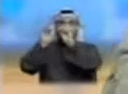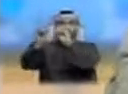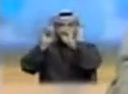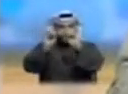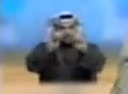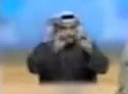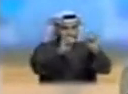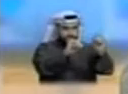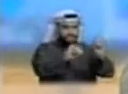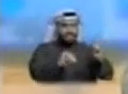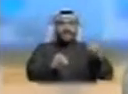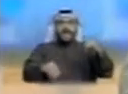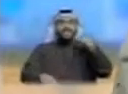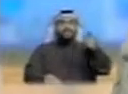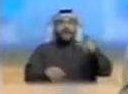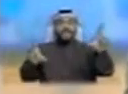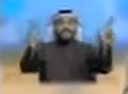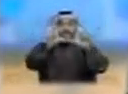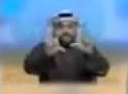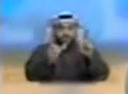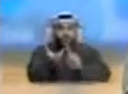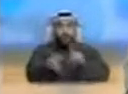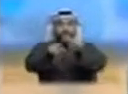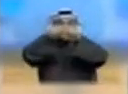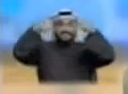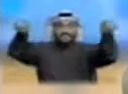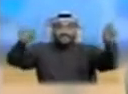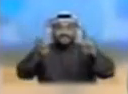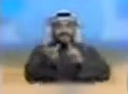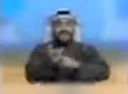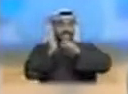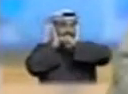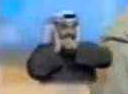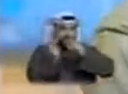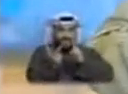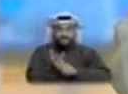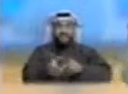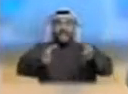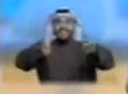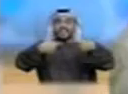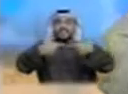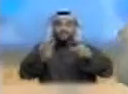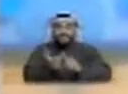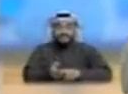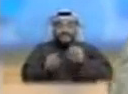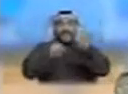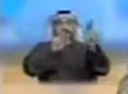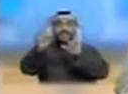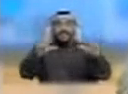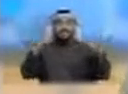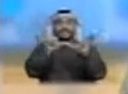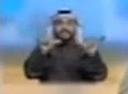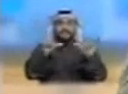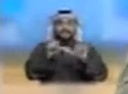الآن لامست قناعات الناس؟ هل بدا الرأي العام واضح وجلي له هذا الأمر، ومن خلال أيضا الإعلام الرسمي الآن الذي